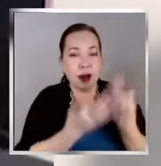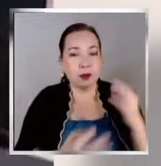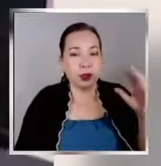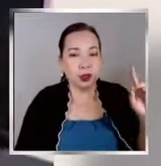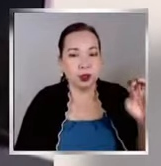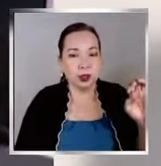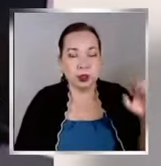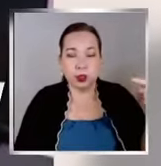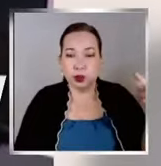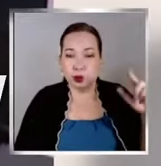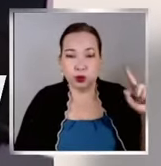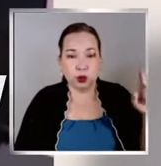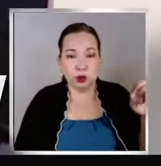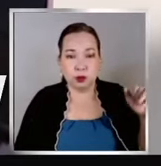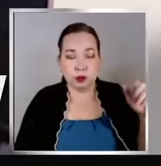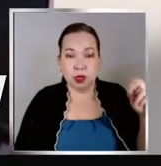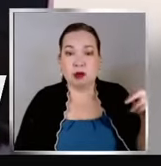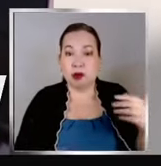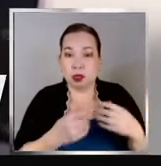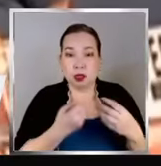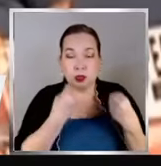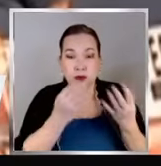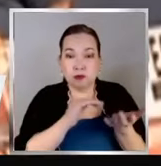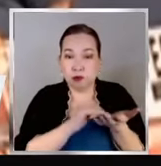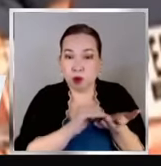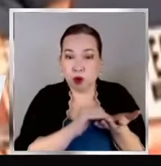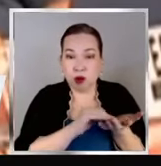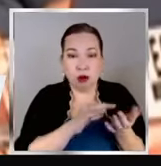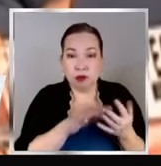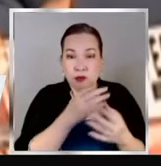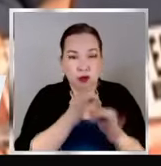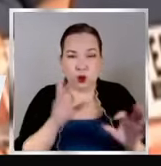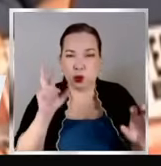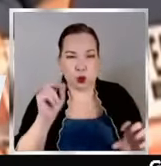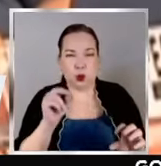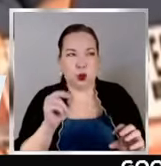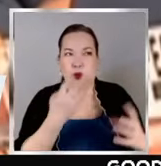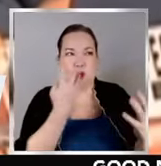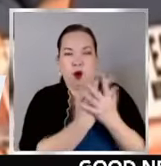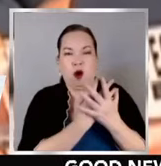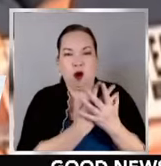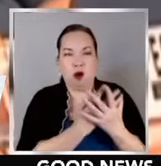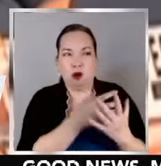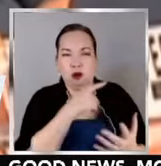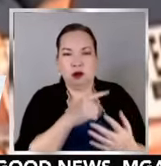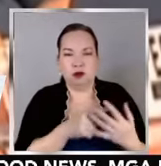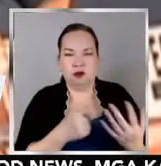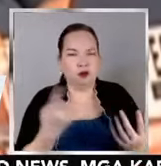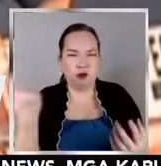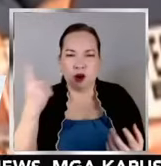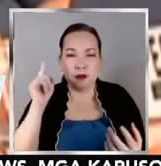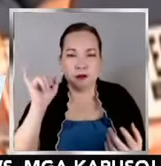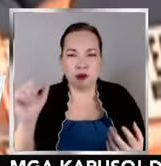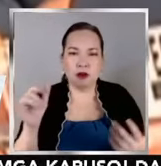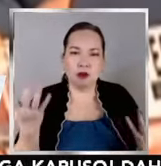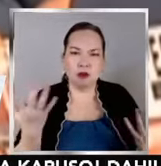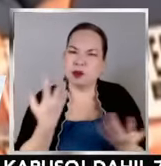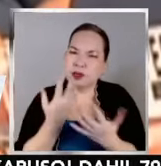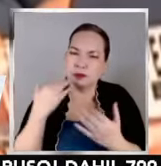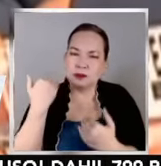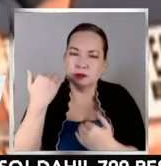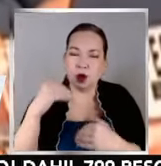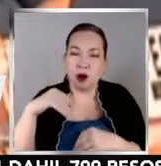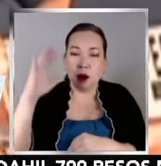pwedeng mabigyan ng parol o kondisyonal na paglaya. Sinintensyahan si Perez ng reklusyon perpetua o hanggang